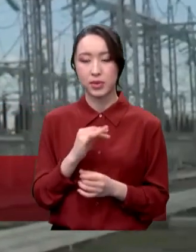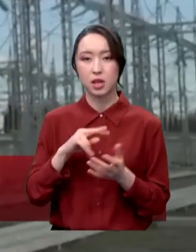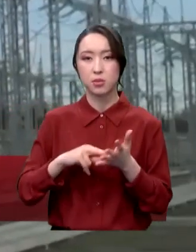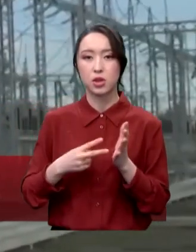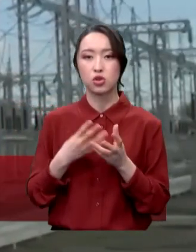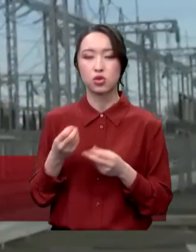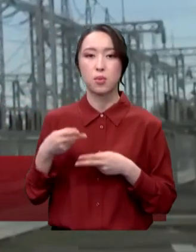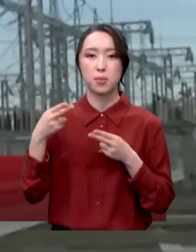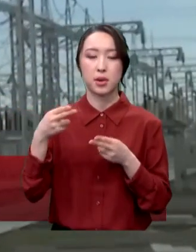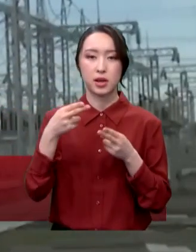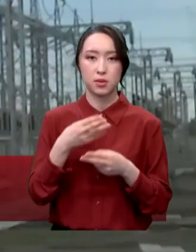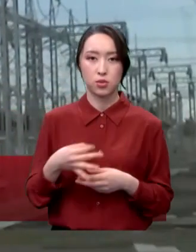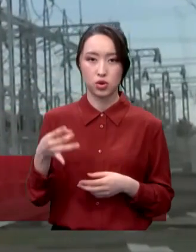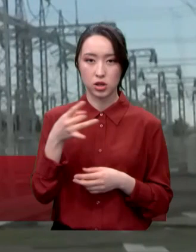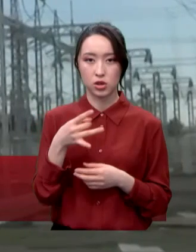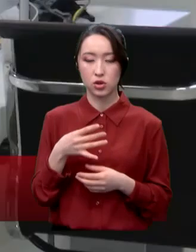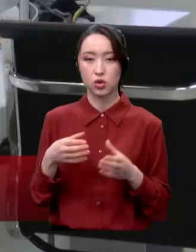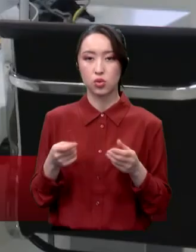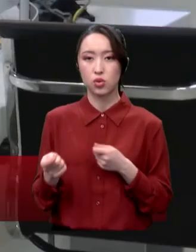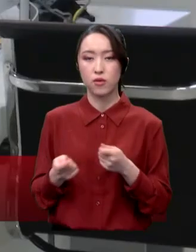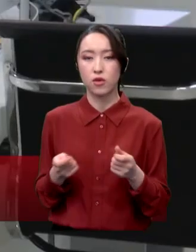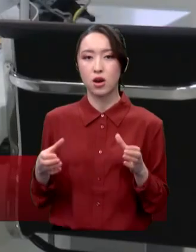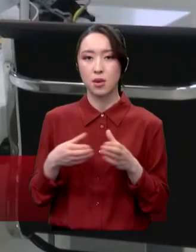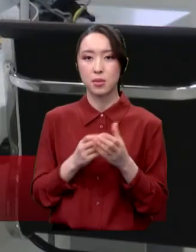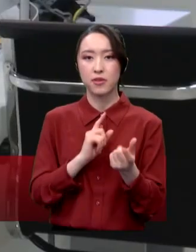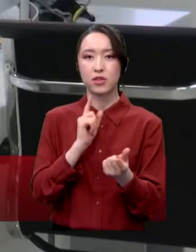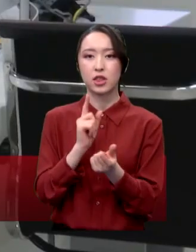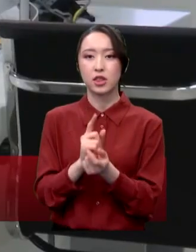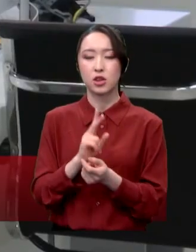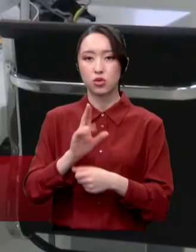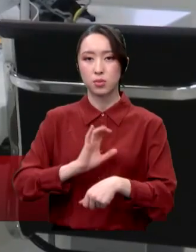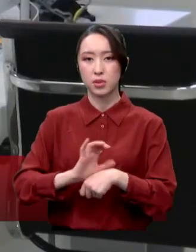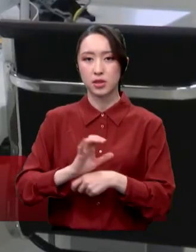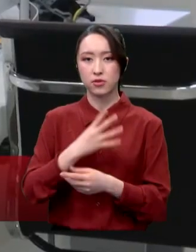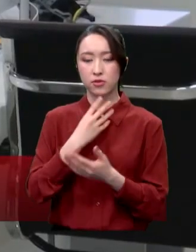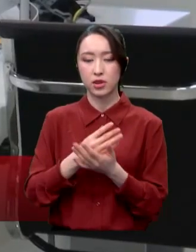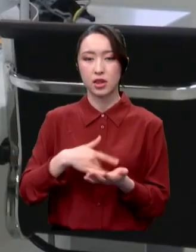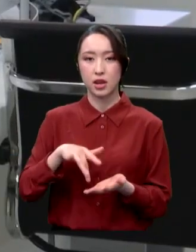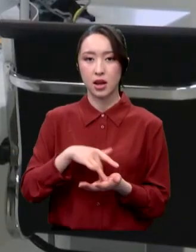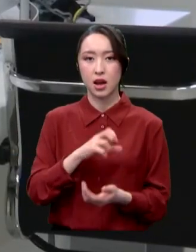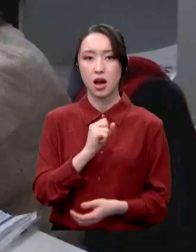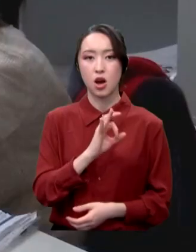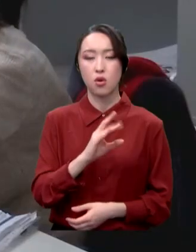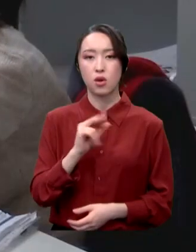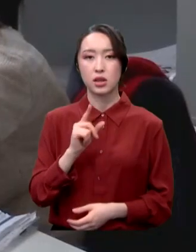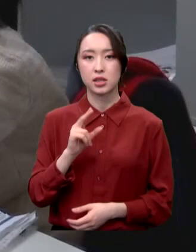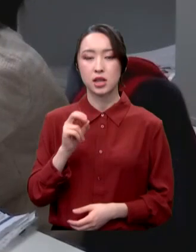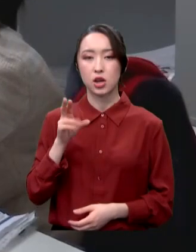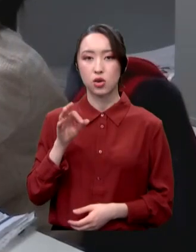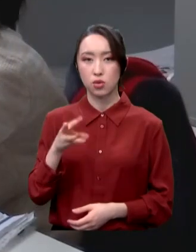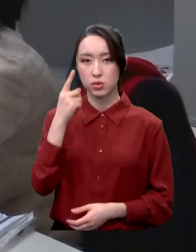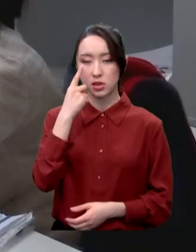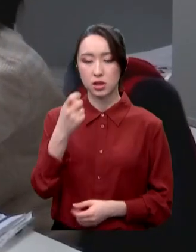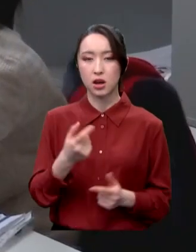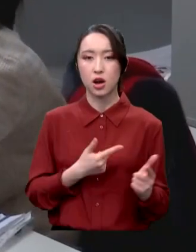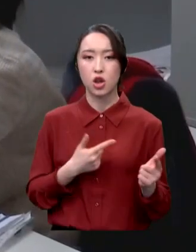по регионам, в ходе которых руководство компании встретится с промышленными производителями страны. Кроме того, в АО «Казахтелеком» заявили, что готовы